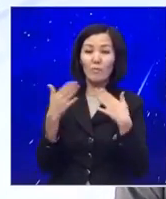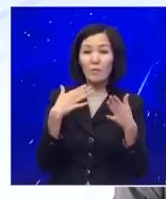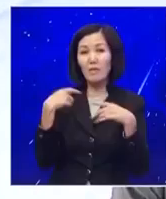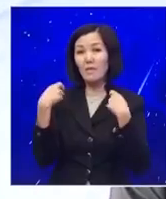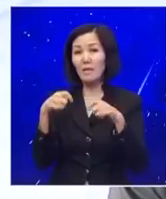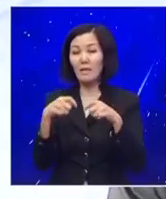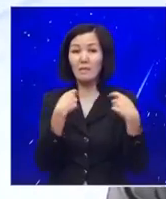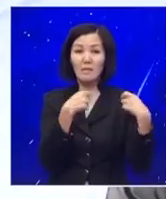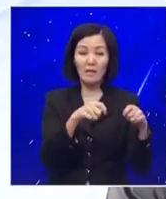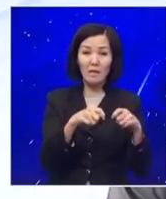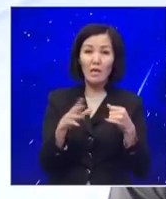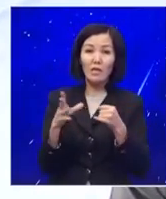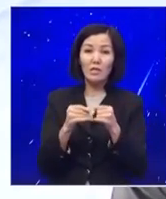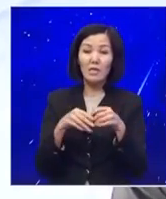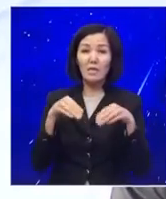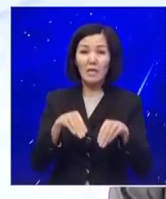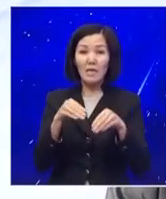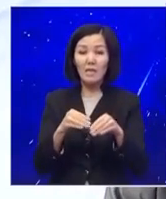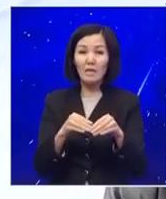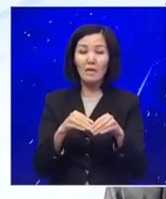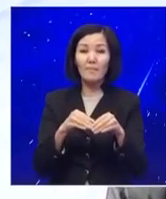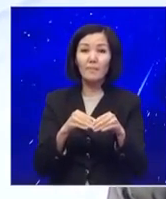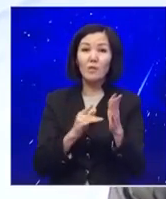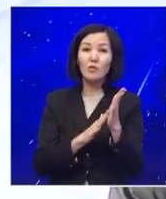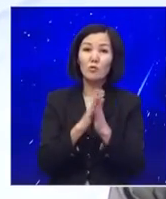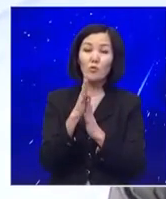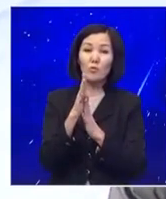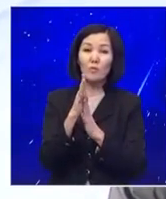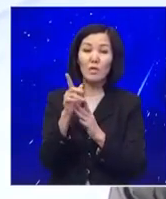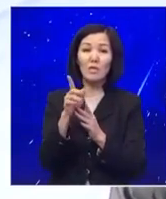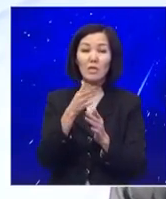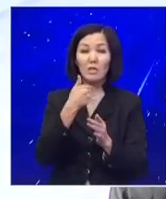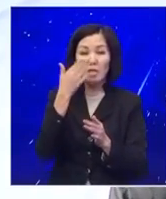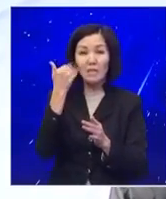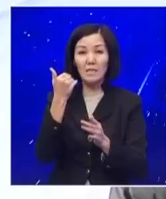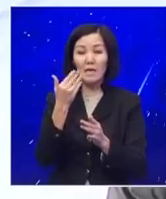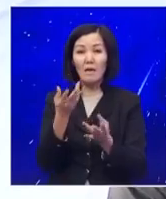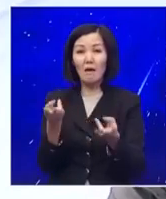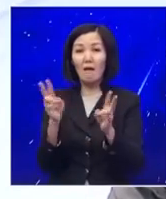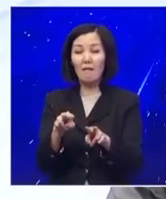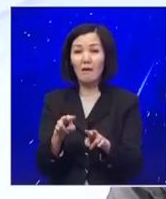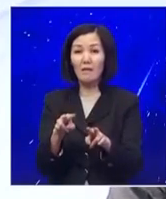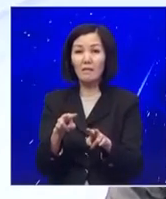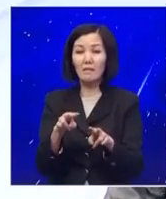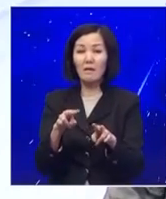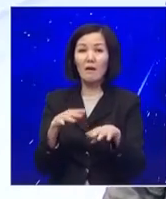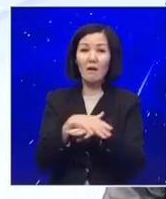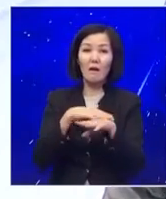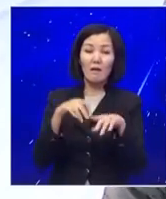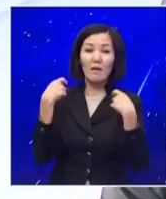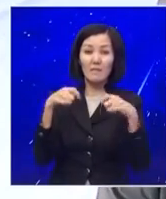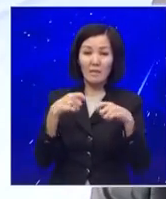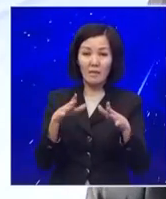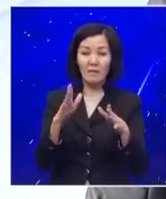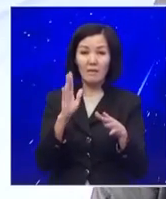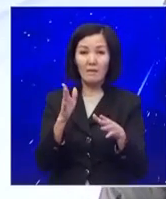Мысалы, жер барлар егет, соны алатты, күзді жазды, соны өзінен артылғанын елге сатады, ол рыноктың бағасы.